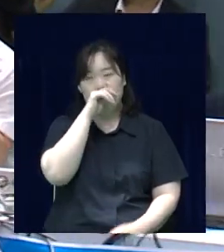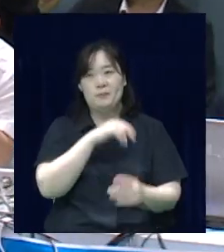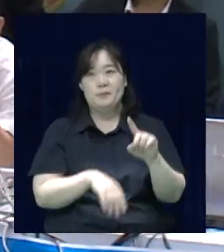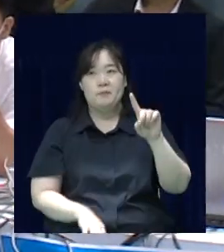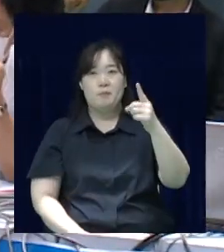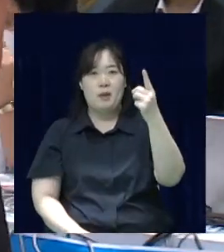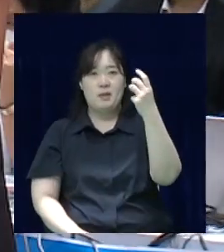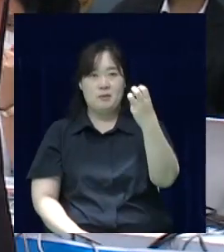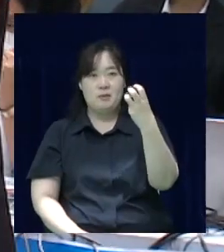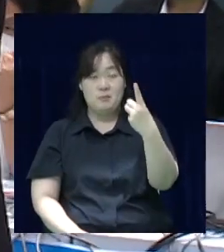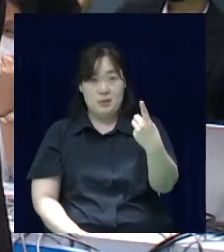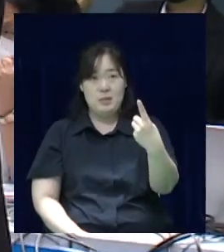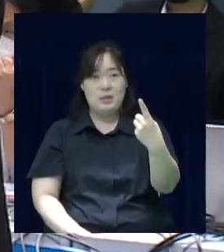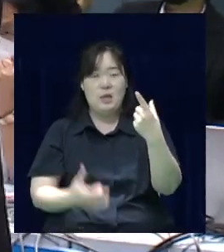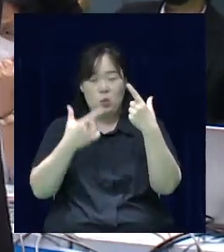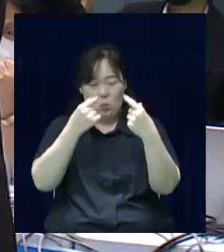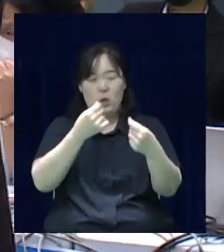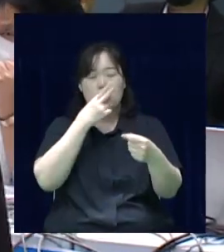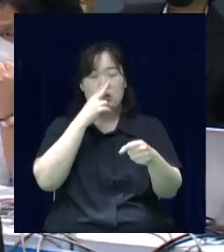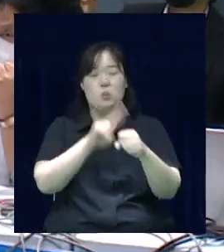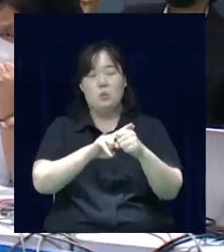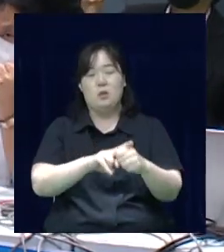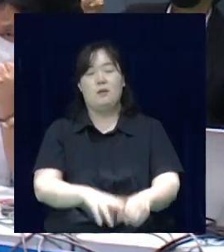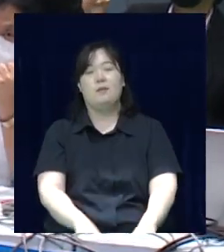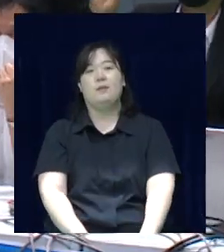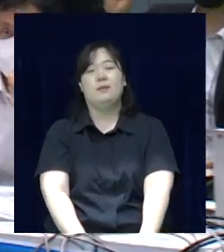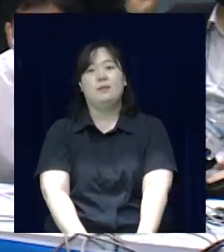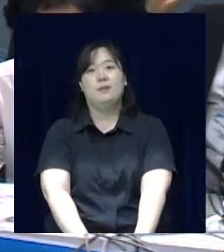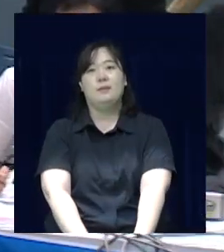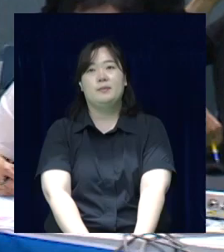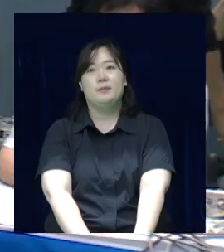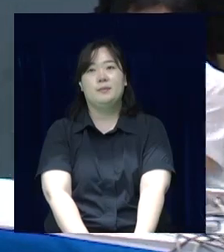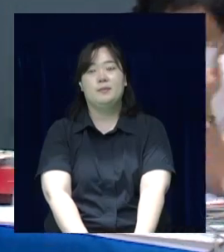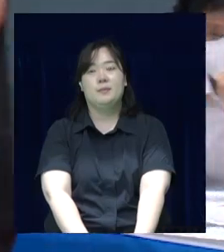131kg 똑같이 시도를 하겠습니다.